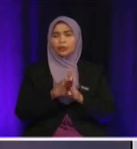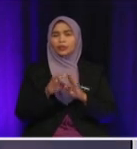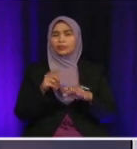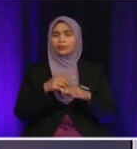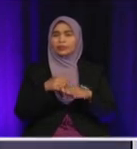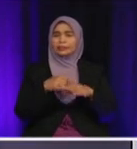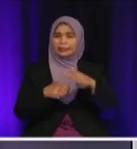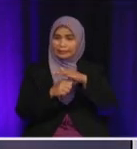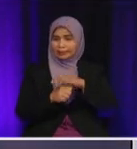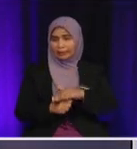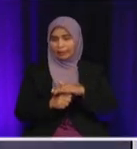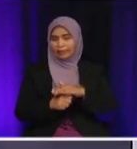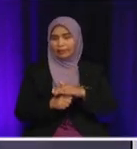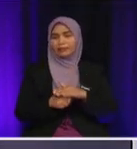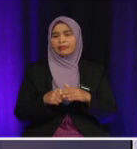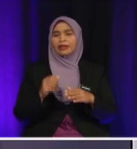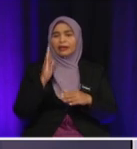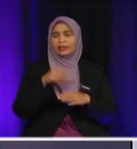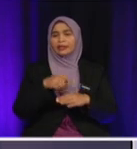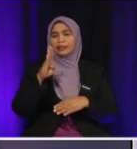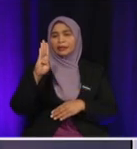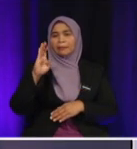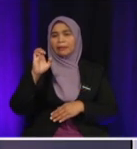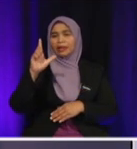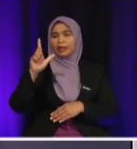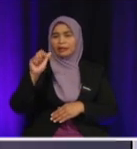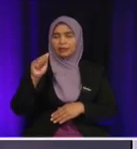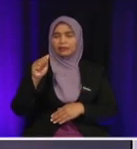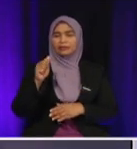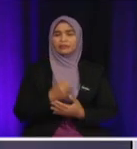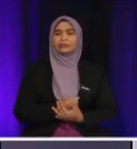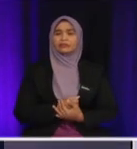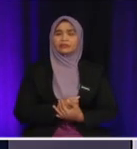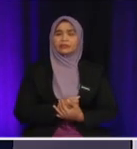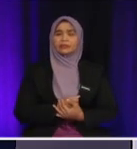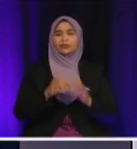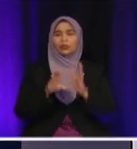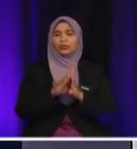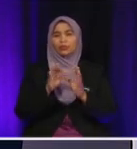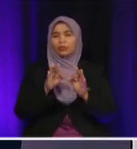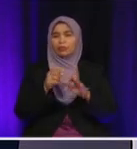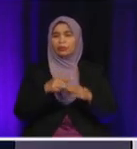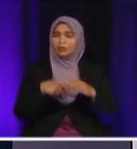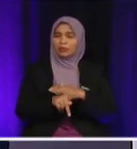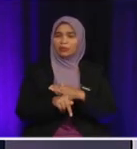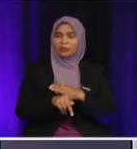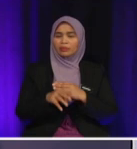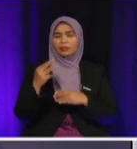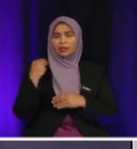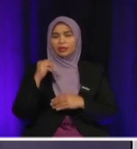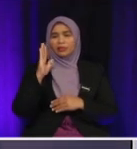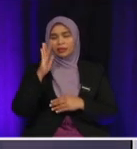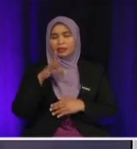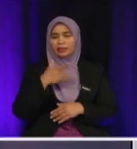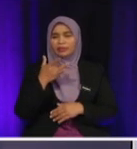terhadap mereka, barulah puas hati, ya. Kalau orang dibunuh tiada apa hukuman dan sebagainya ataupun dikenakan hukuman yang tidak setimpal, maka mereka akan merasakan mereka seolah orang